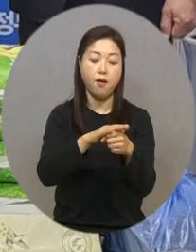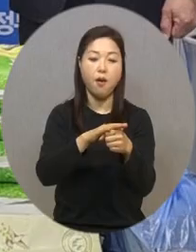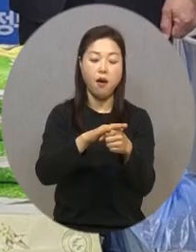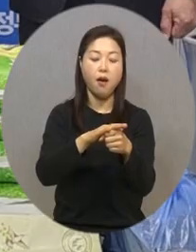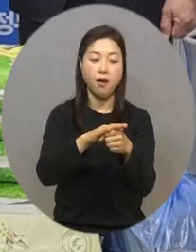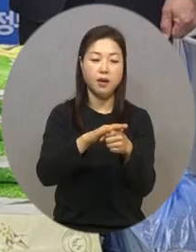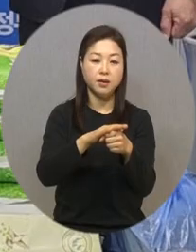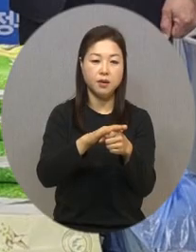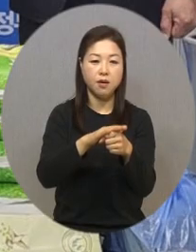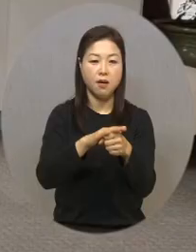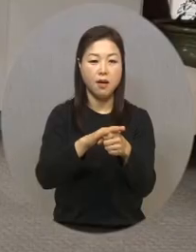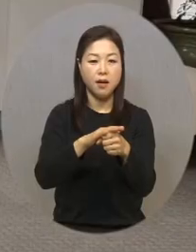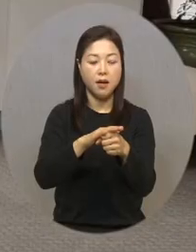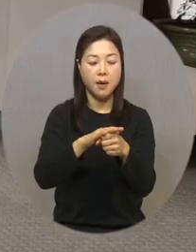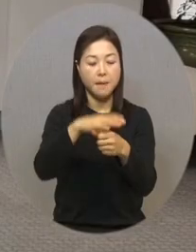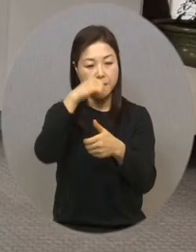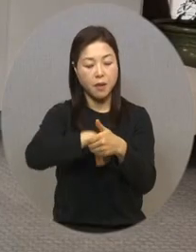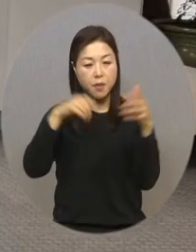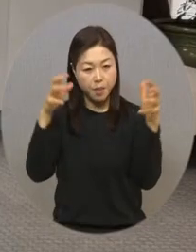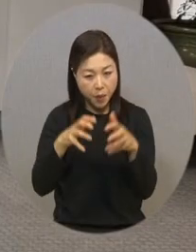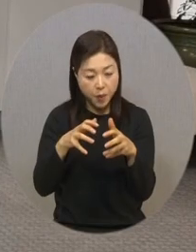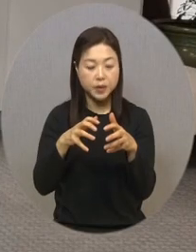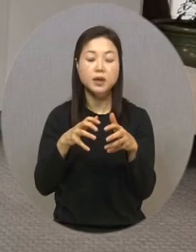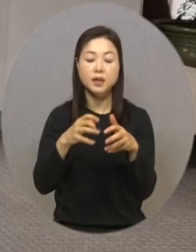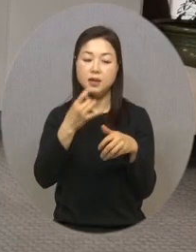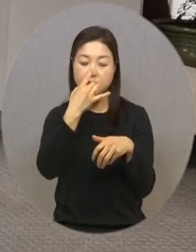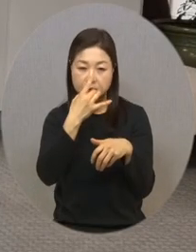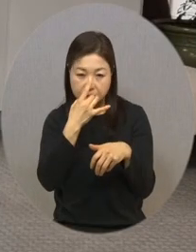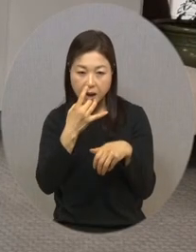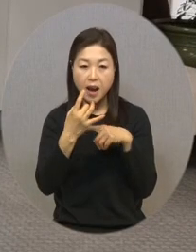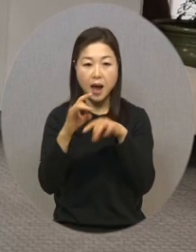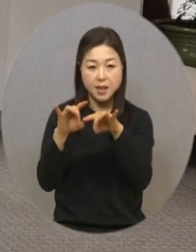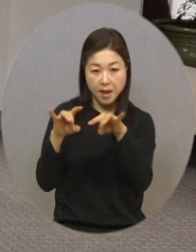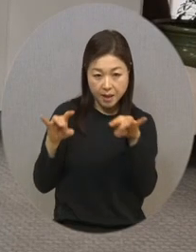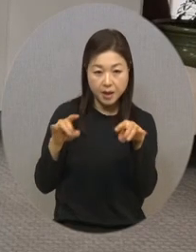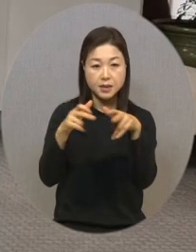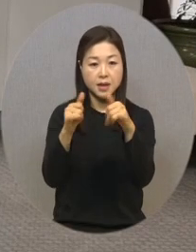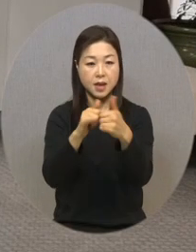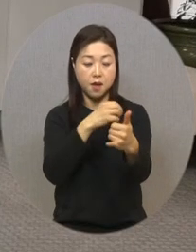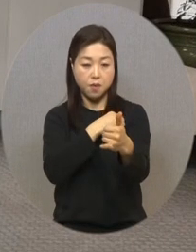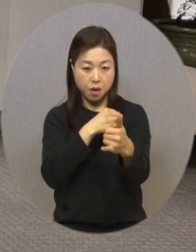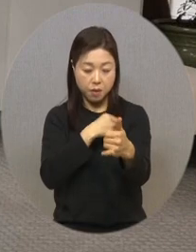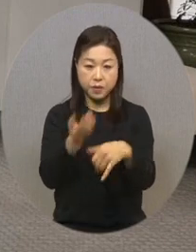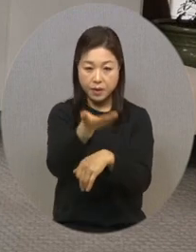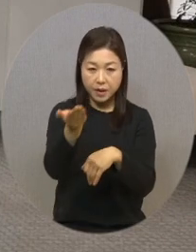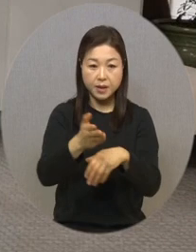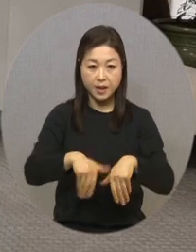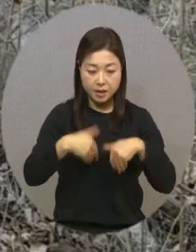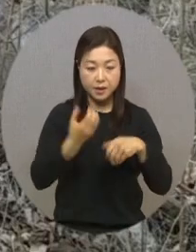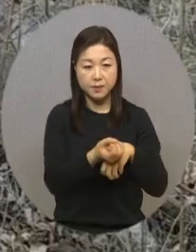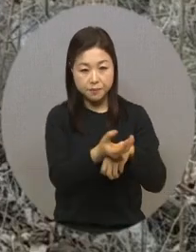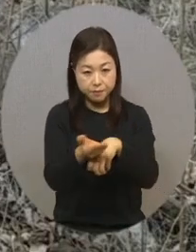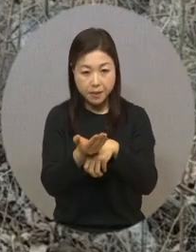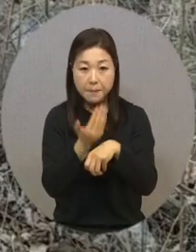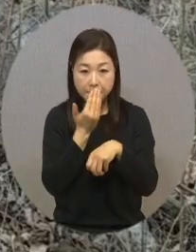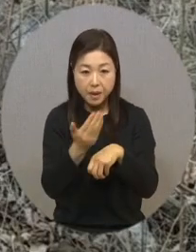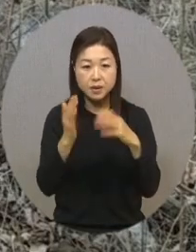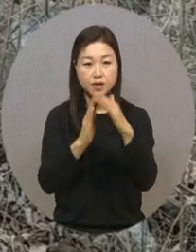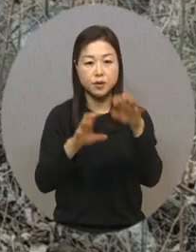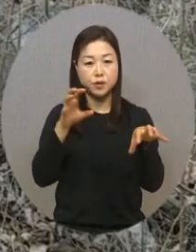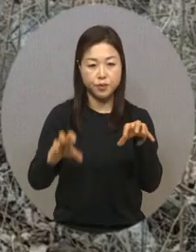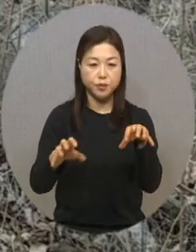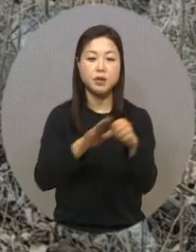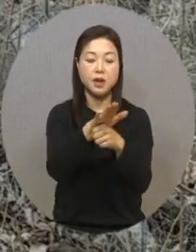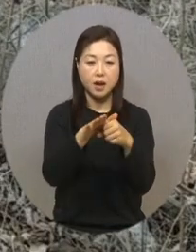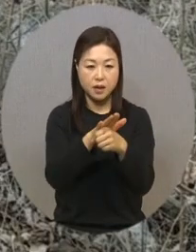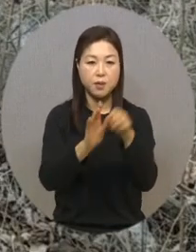나눔, 쌀 한 톨이 장애인 회원 한 사람 한 사람이 마음에 따뜻하게 전해질 이웃 사랑의